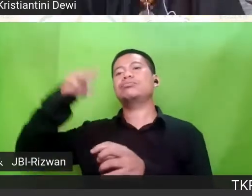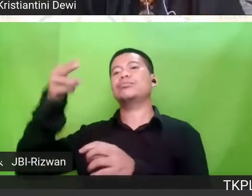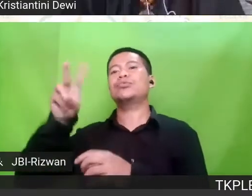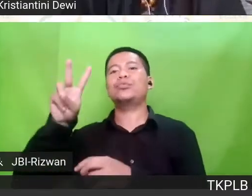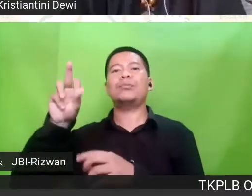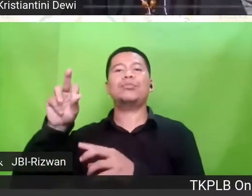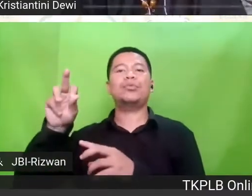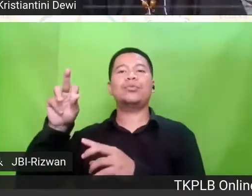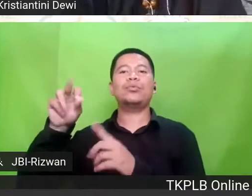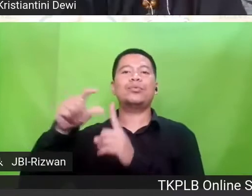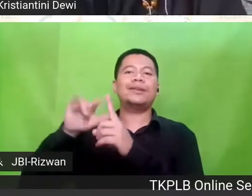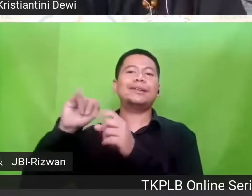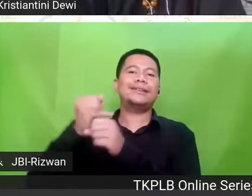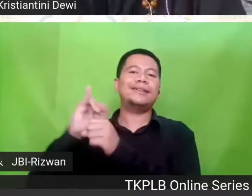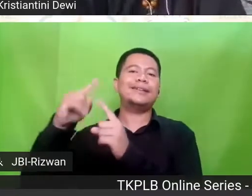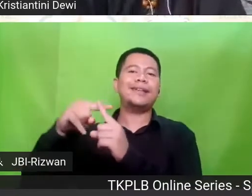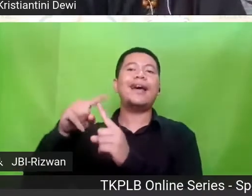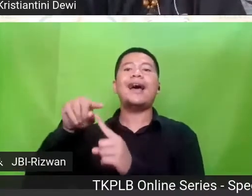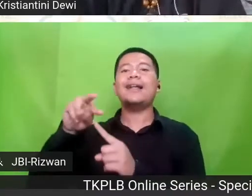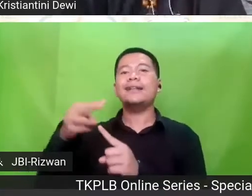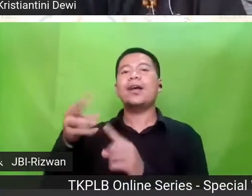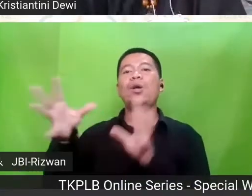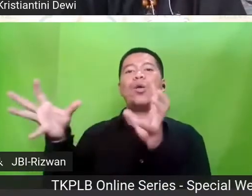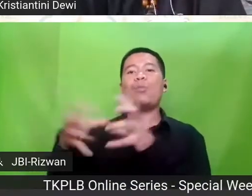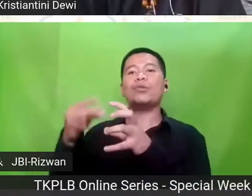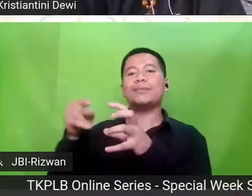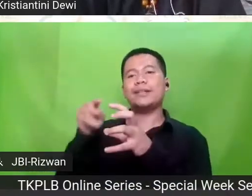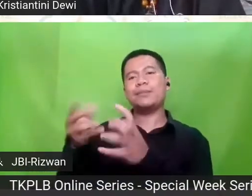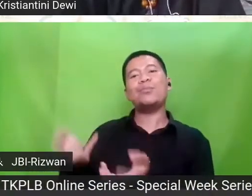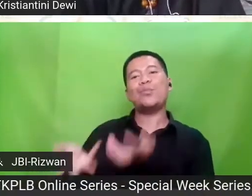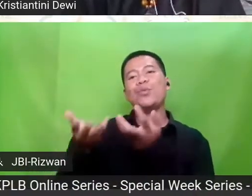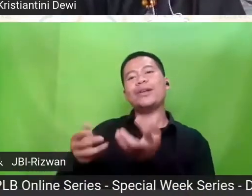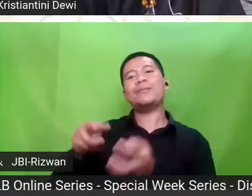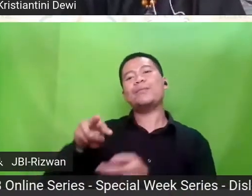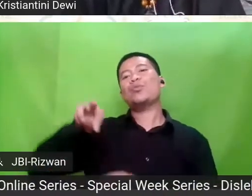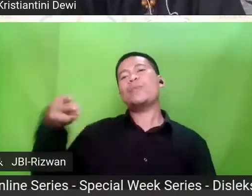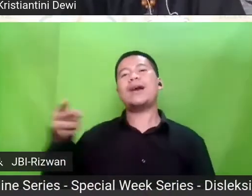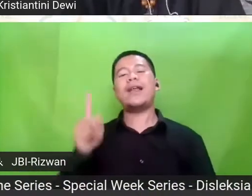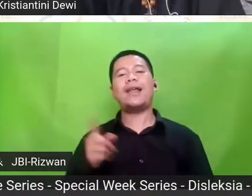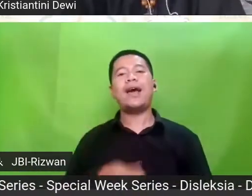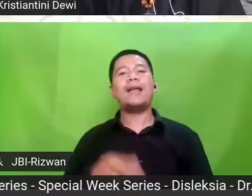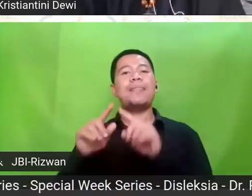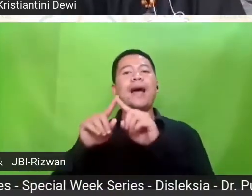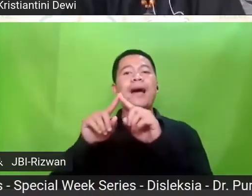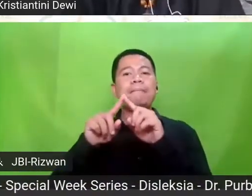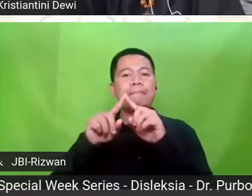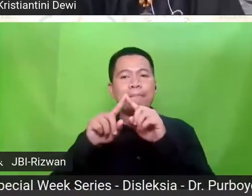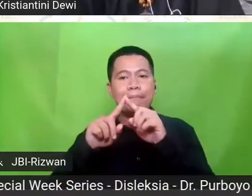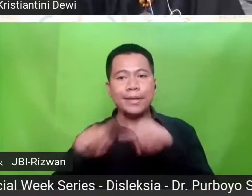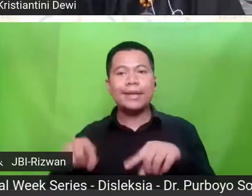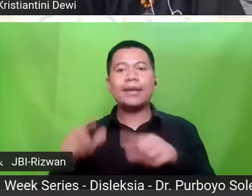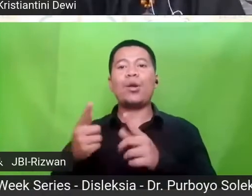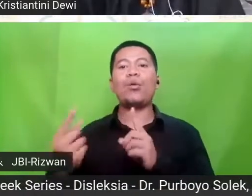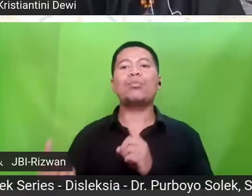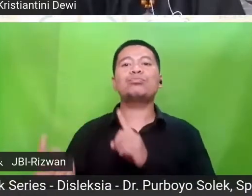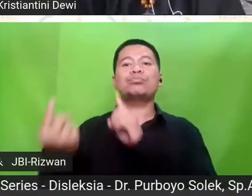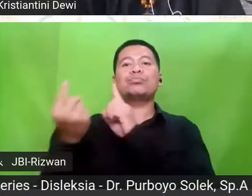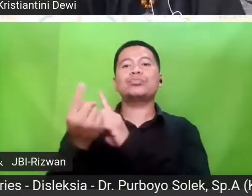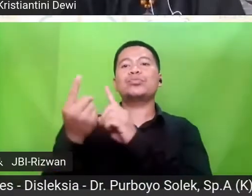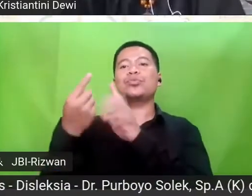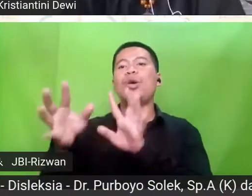pada kelompok yang seperti ini masih mungkin ada perubahan. Tapi kalau ketemunya sudah umur